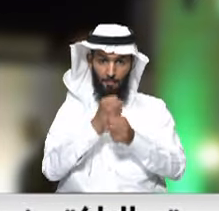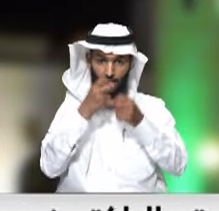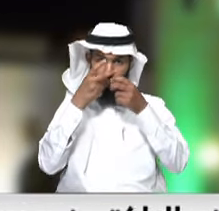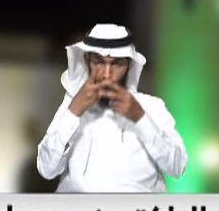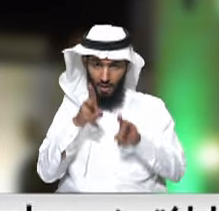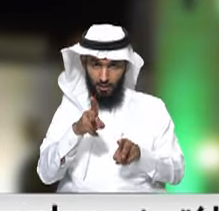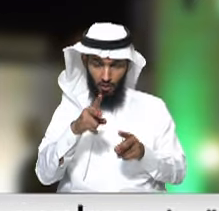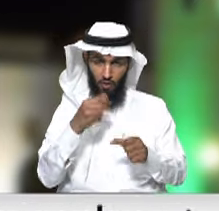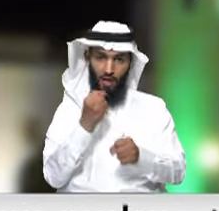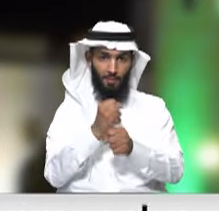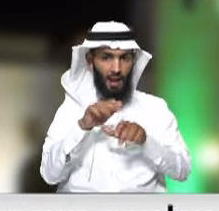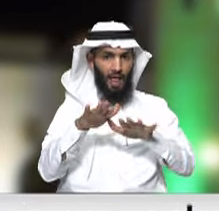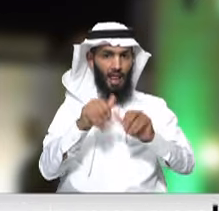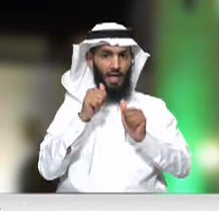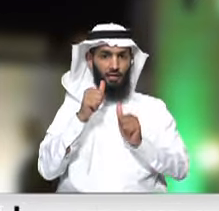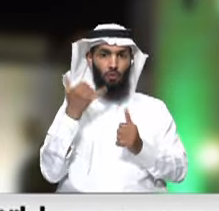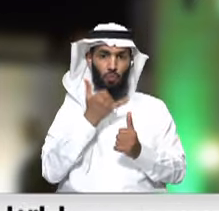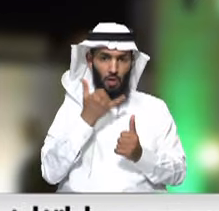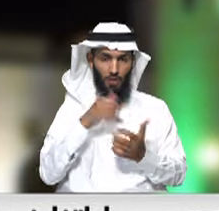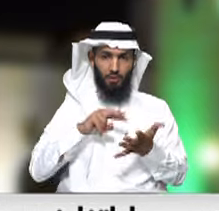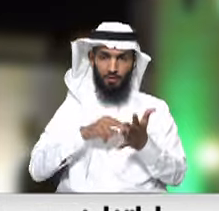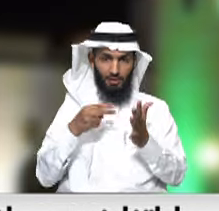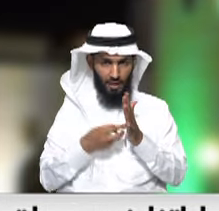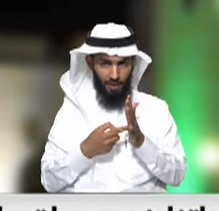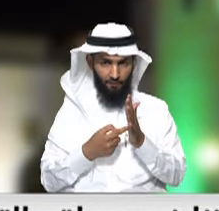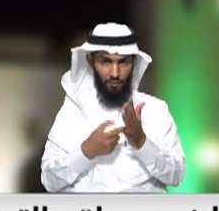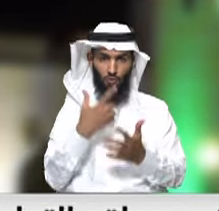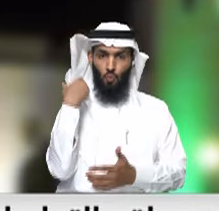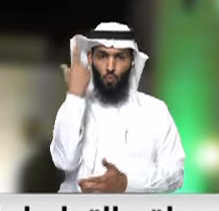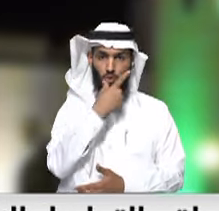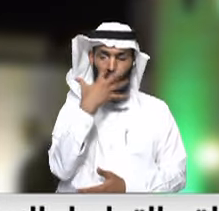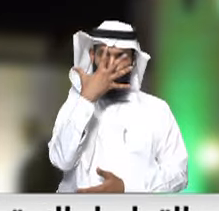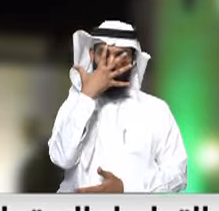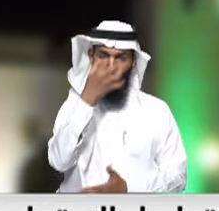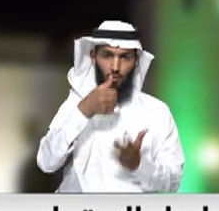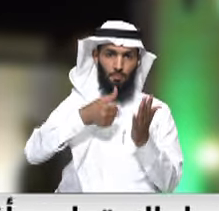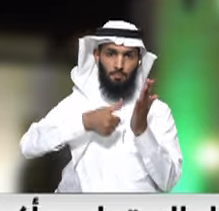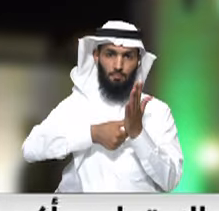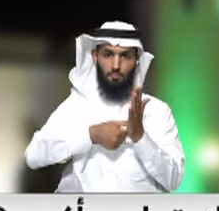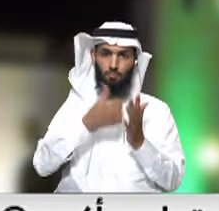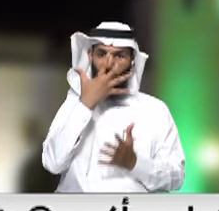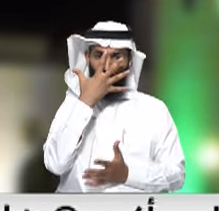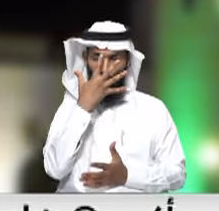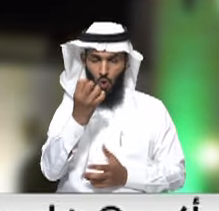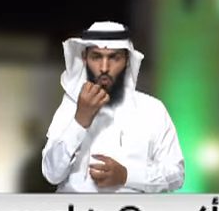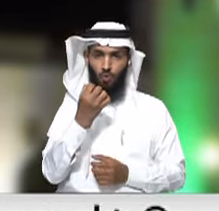بصمة الوجه والوسائل الإلكترونية الأخرى على نحو يتضمن متابعة تواجد